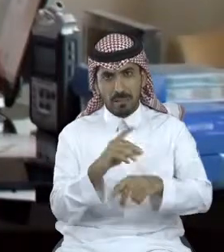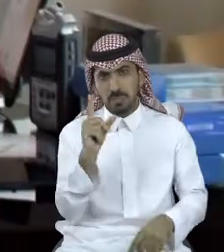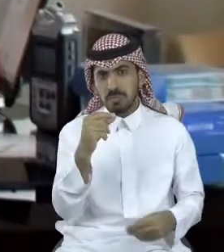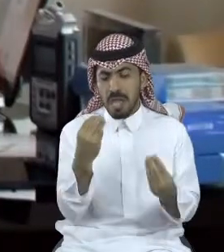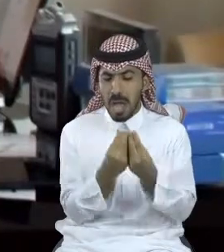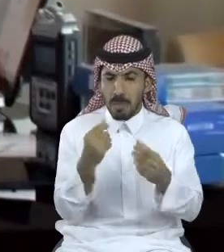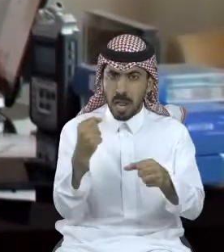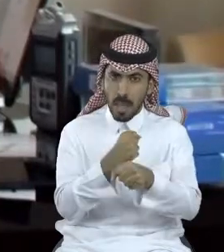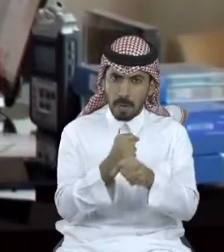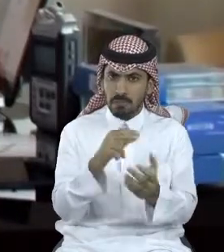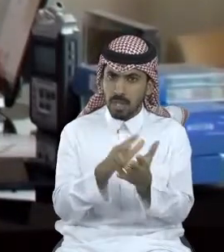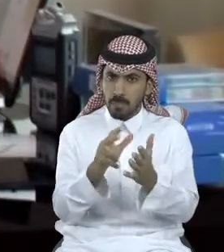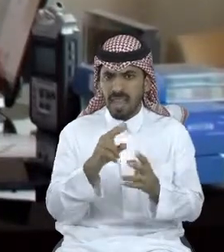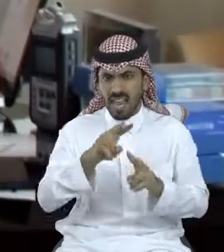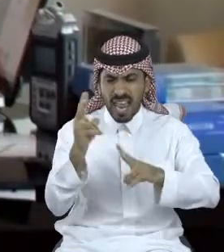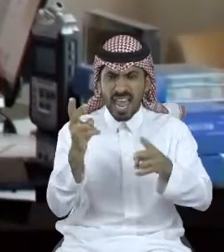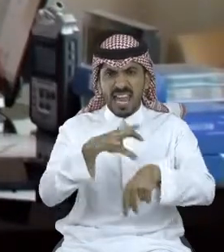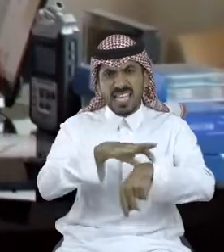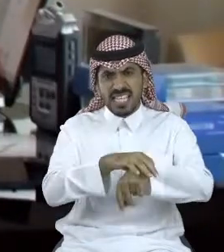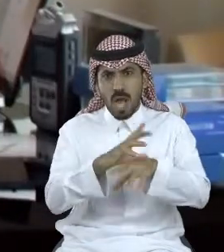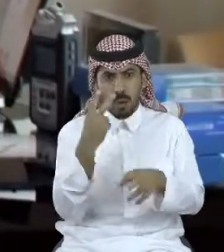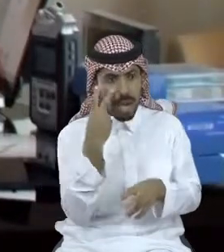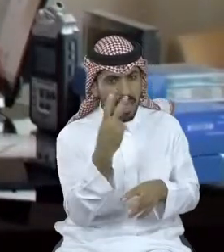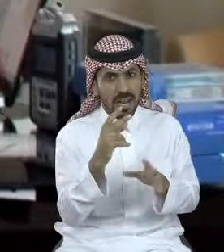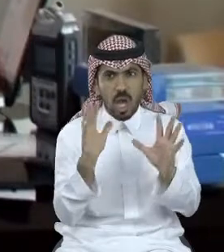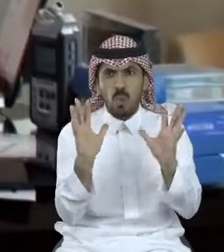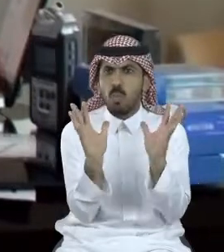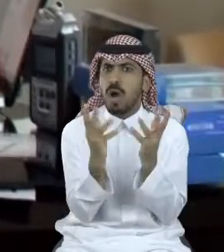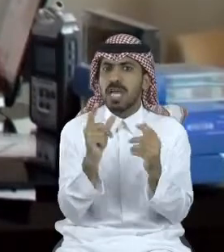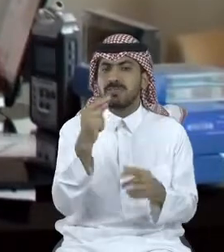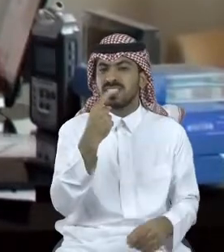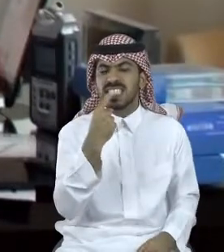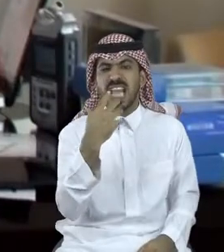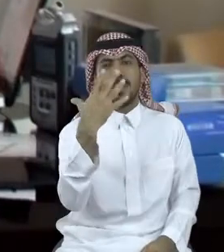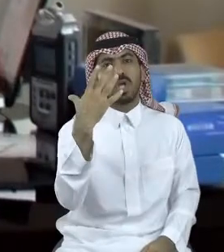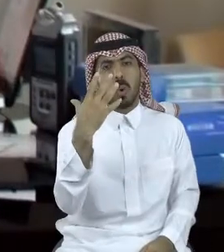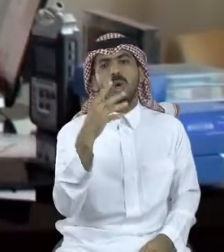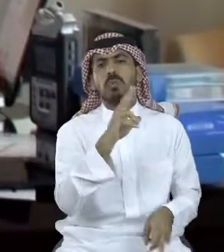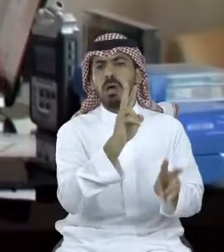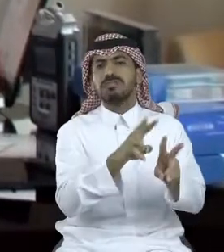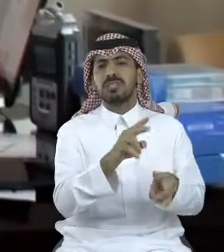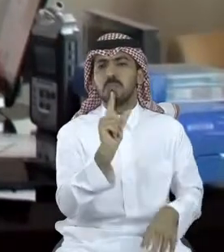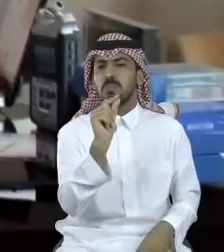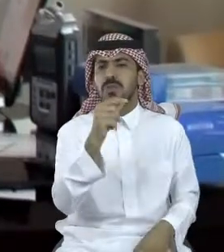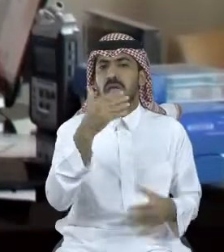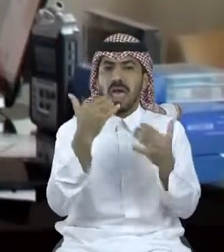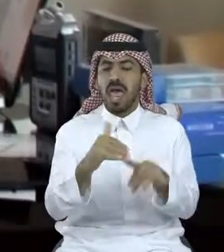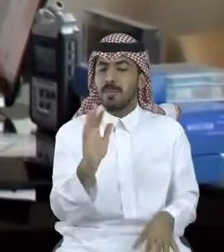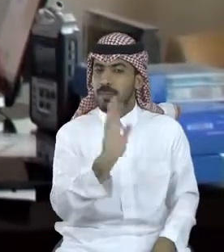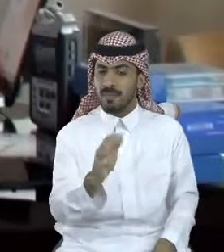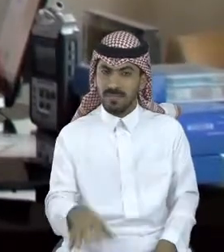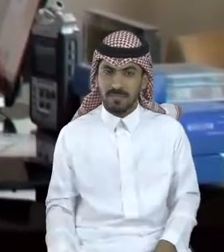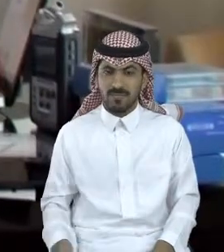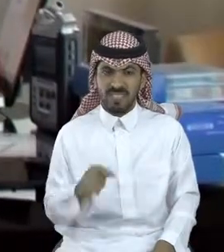10 سنين لما واحد مننا يلبس السواره غير الساعه، شوف النظارات اللي تجي، يمكن نحط حقت نايكي قبل 5 سنوات شيخ تجي النظارات مو طبيعيه، ايش اللي انت حاطه؟ عيب